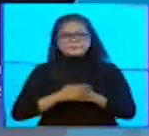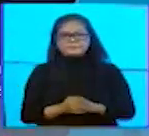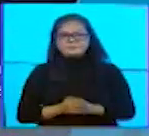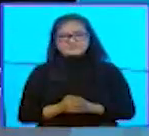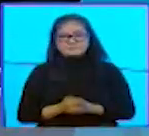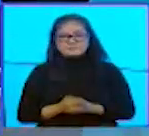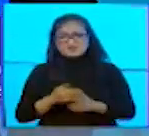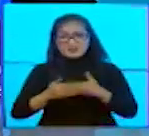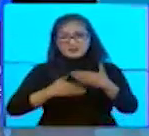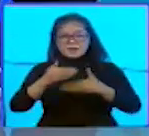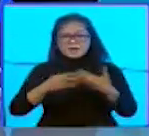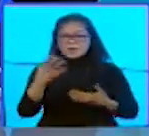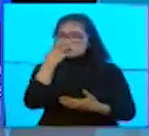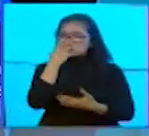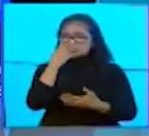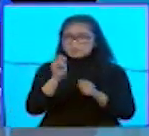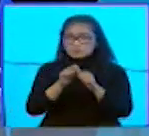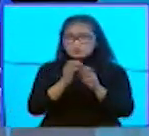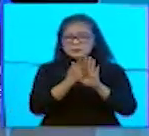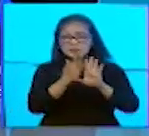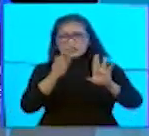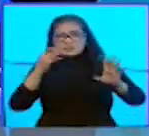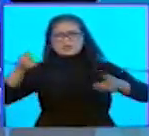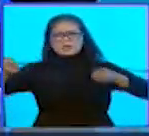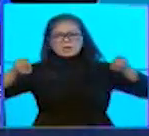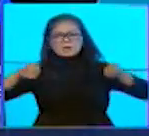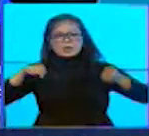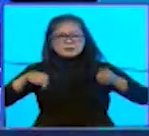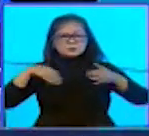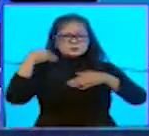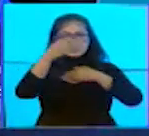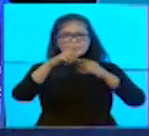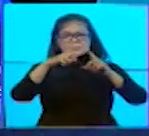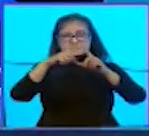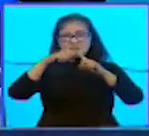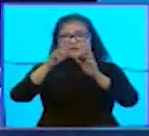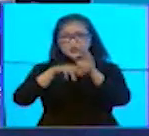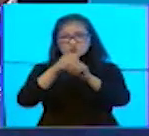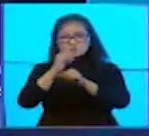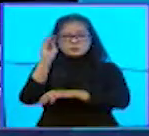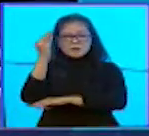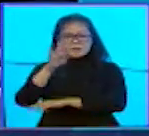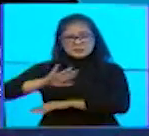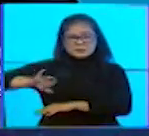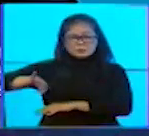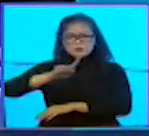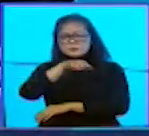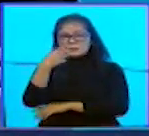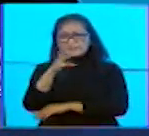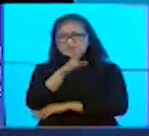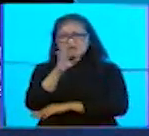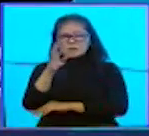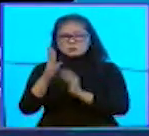Ya, pemirsa, kelangkaan oksigen menyebabkan antrean kendaraan di tempat pengisian oksigen di Jalan Raya Penggilingan Cakung, Jakarta Timur mencapai 300 meter. Sementara